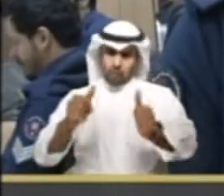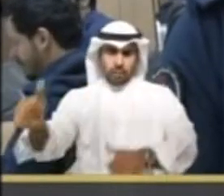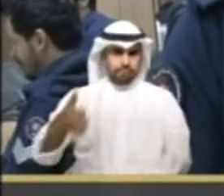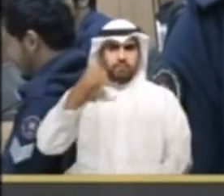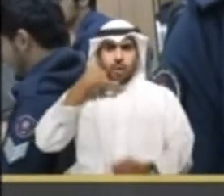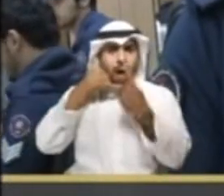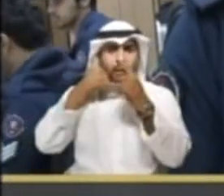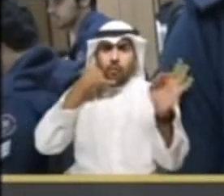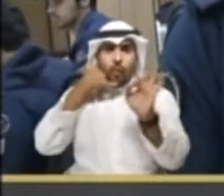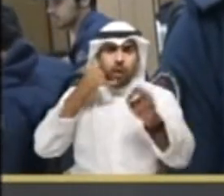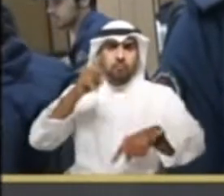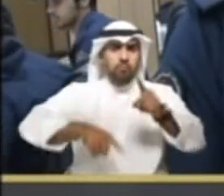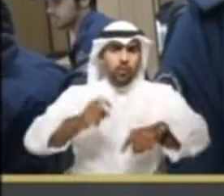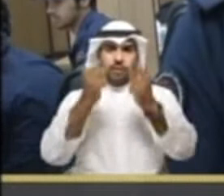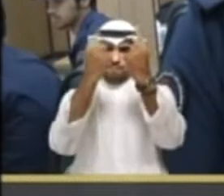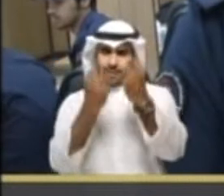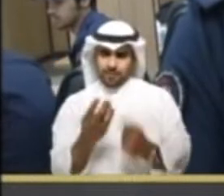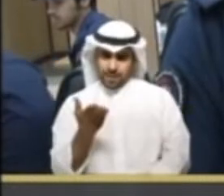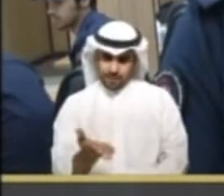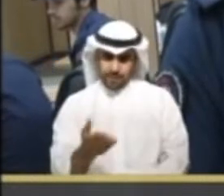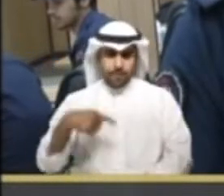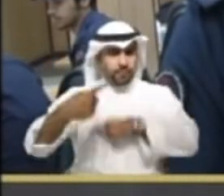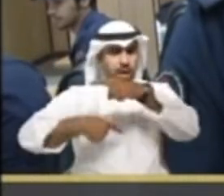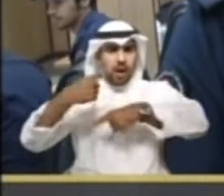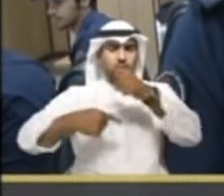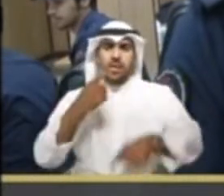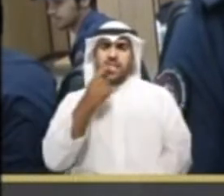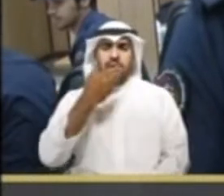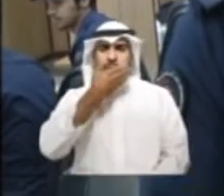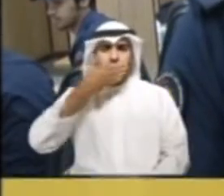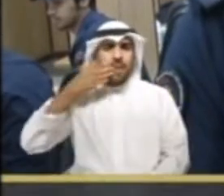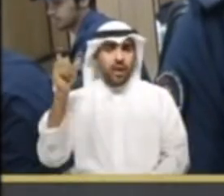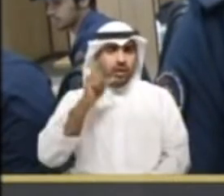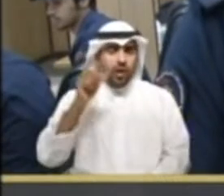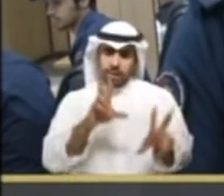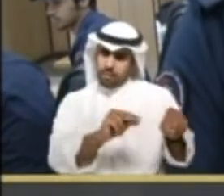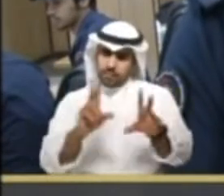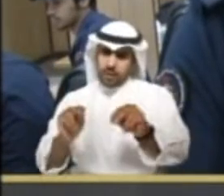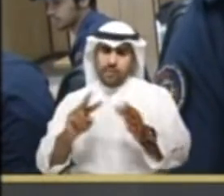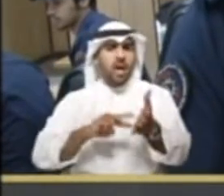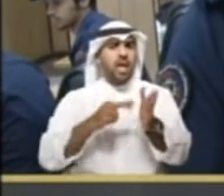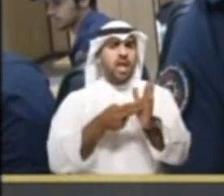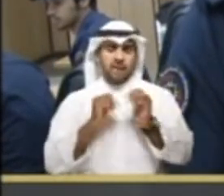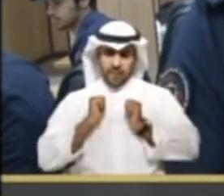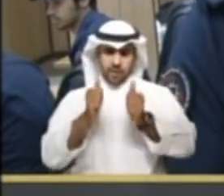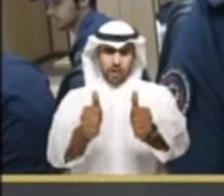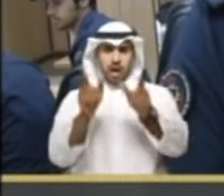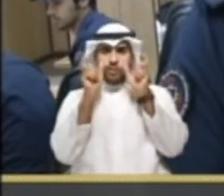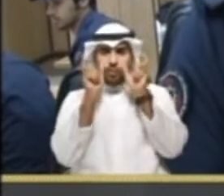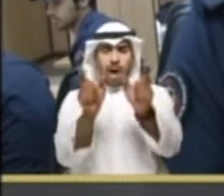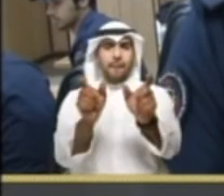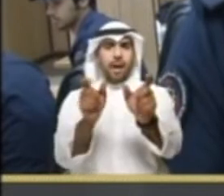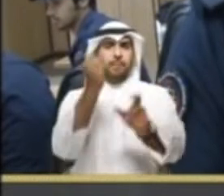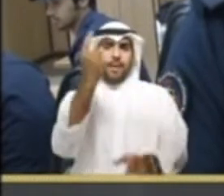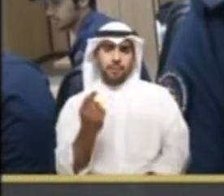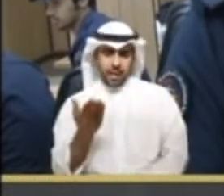لنا نفس كل سنة لشهر رمضان في طريقة استعدادات الآليات واستعداد خاصة غرفة العمليات